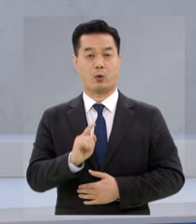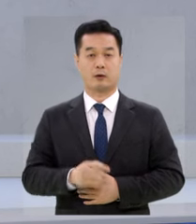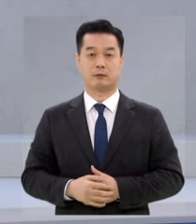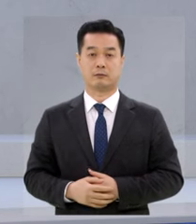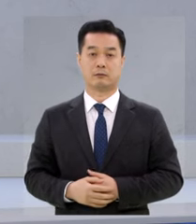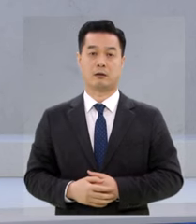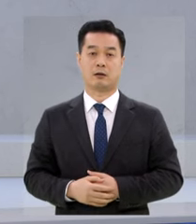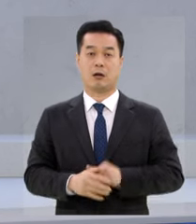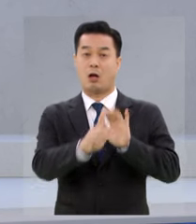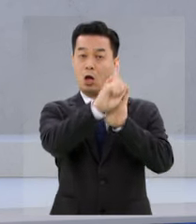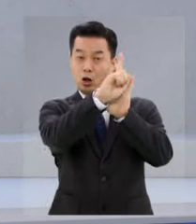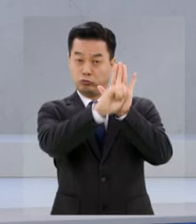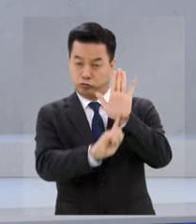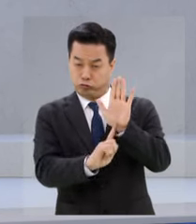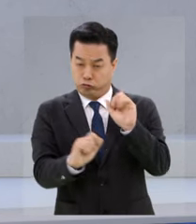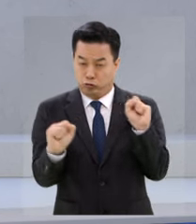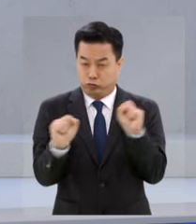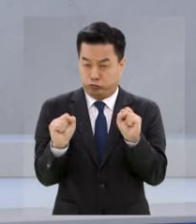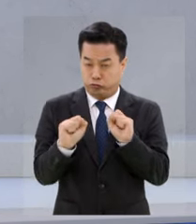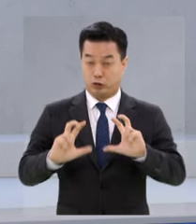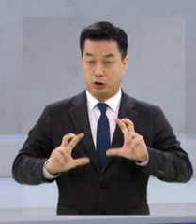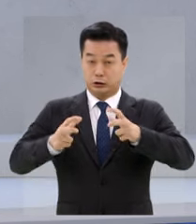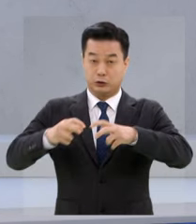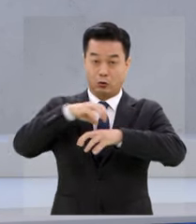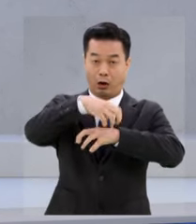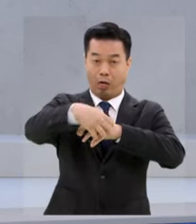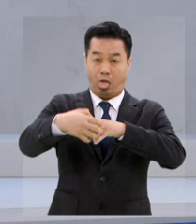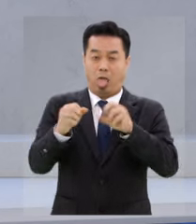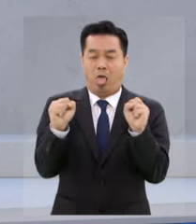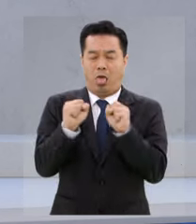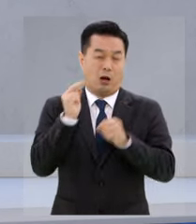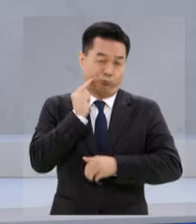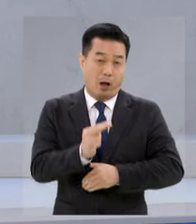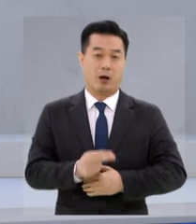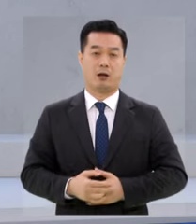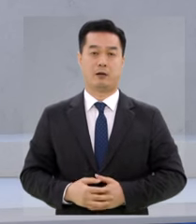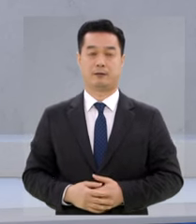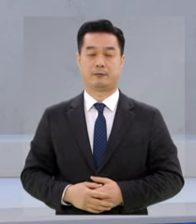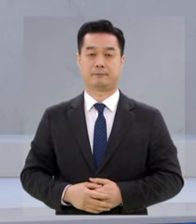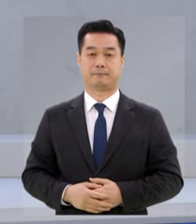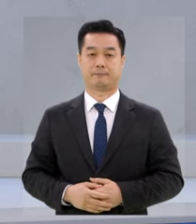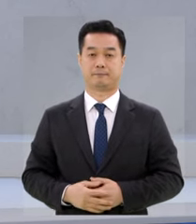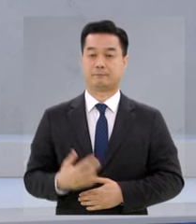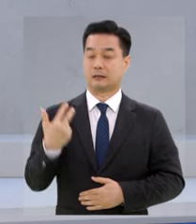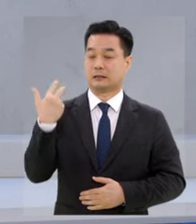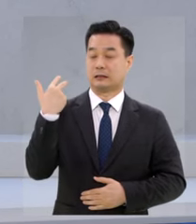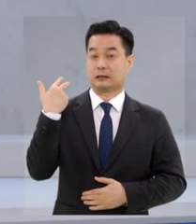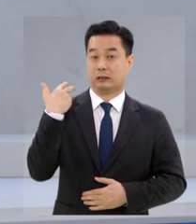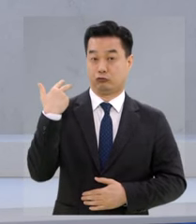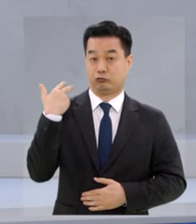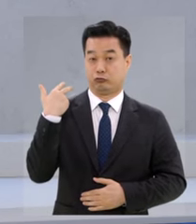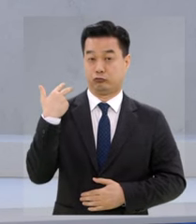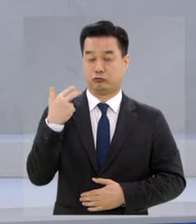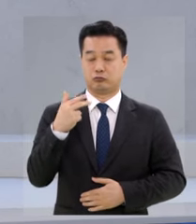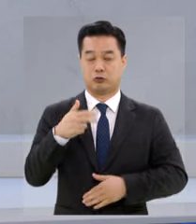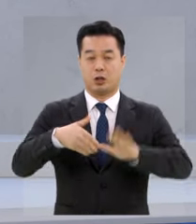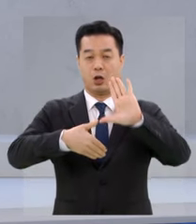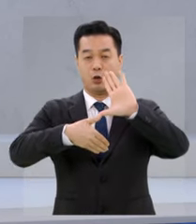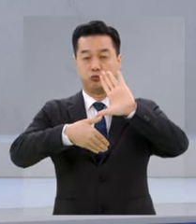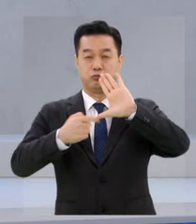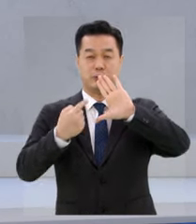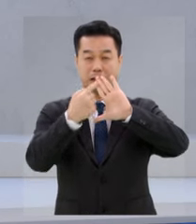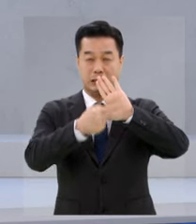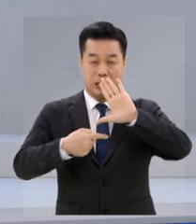기록적인 한파가 지구 곳곳을 강타하고 있 지난주 내내 북미 대륙을 덮친